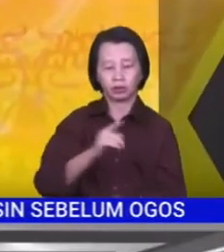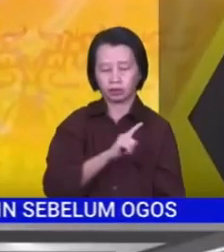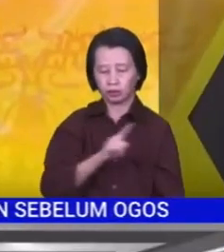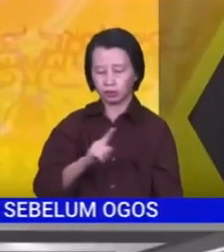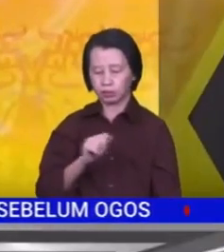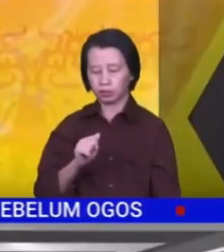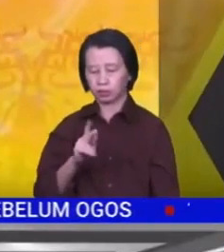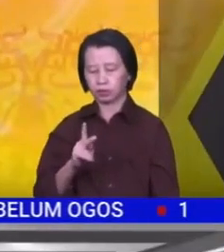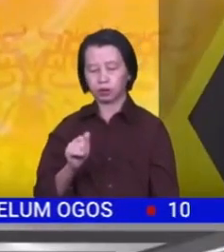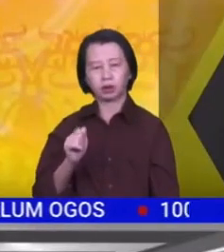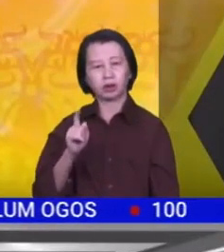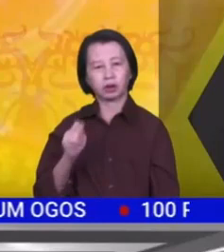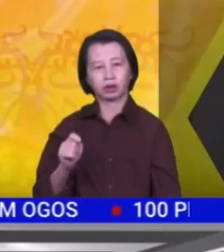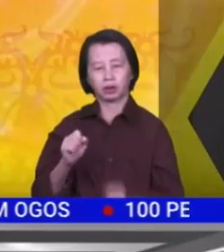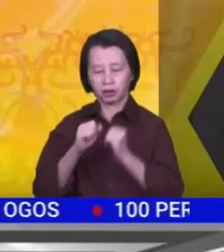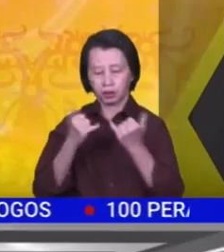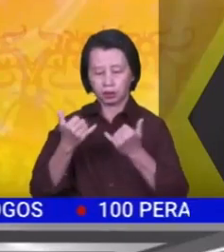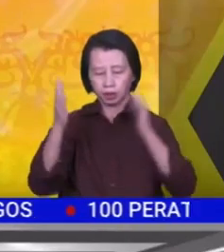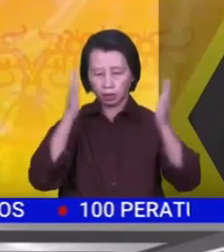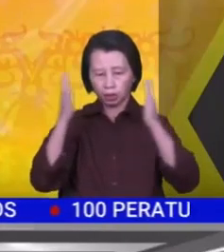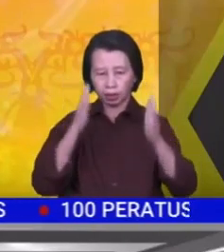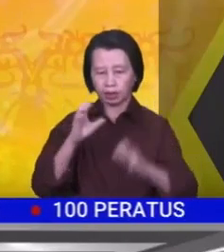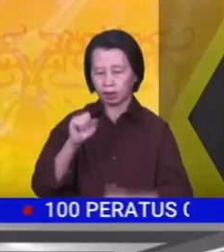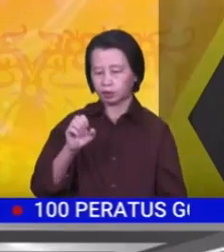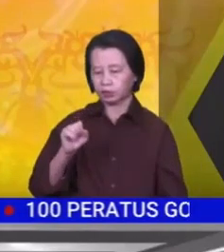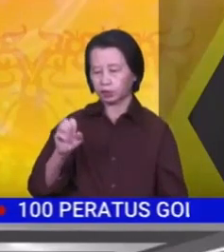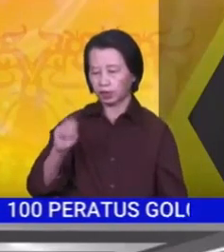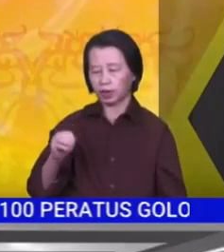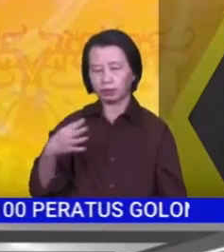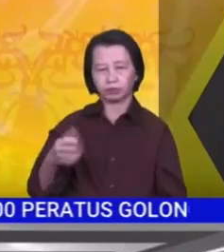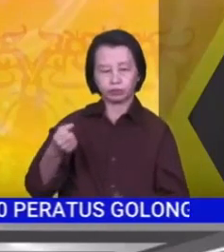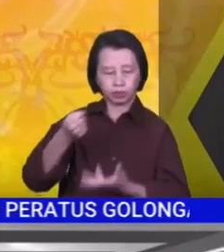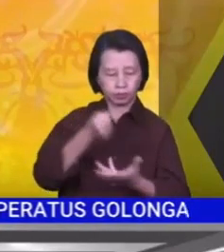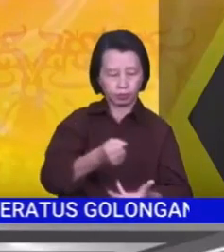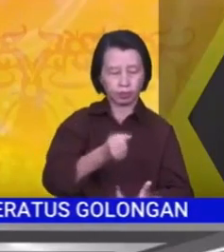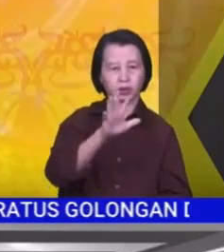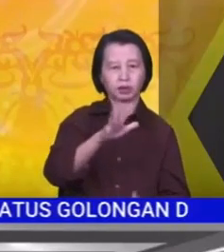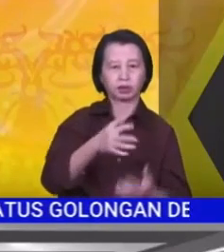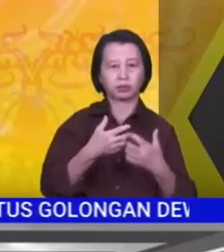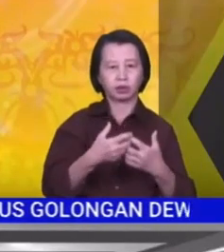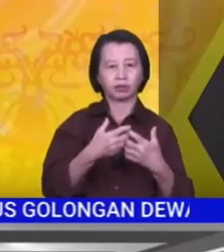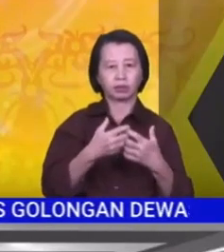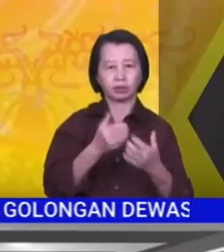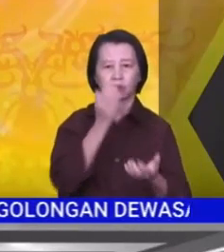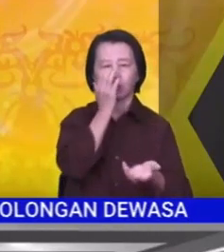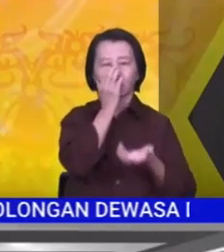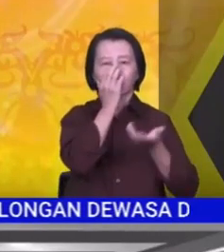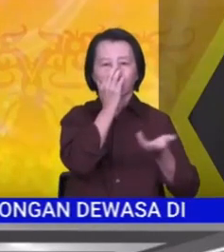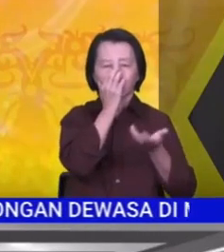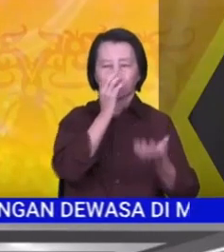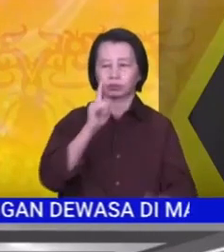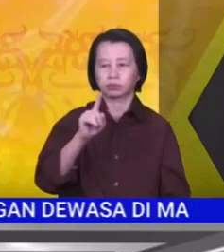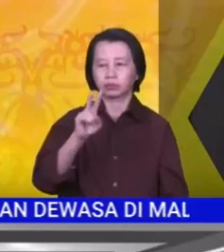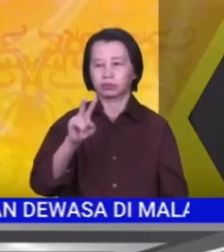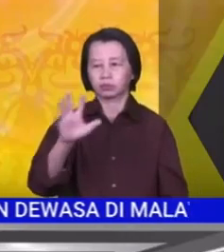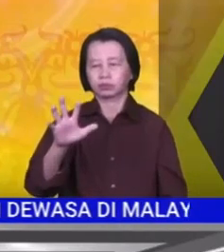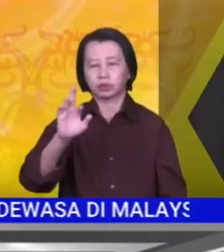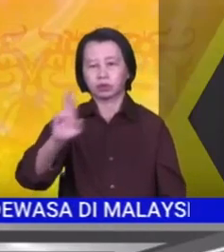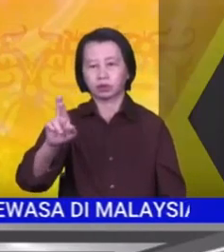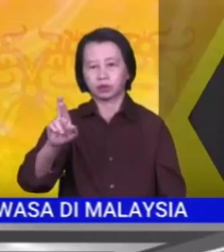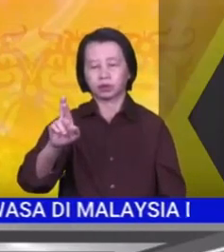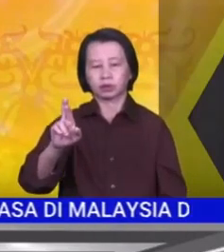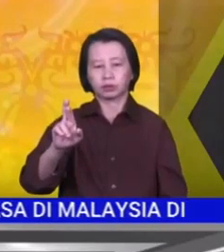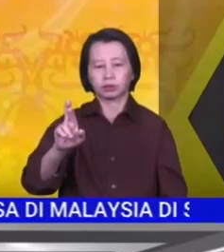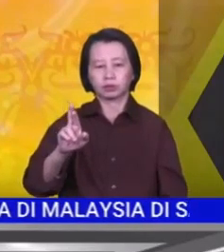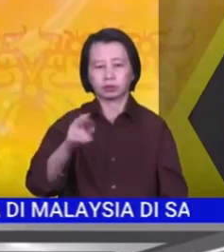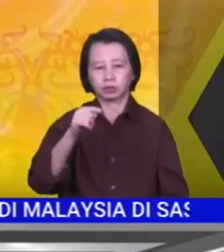Korporat Suruhanjaya, Syarikat Malaysia SSM telah menyumbang 5 buah mesin ventilator bernilai RM125,000